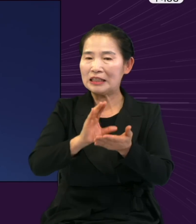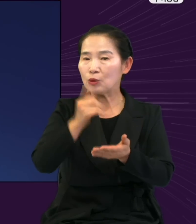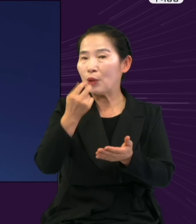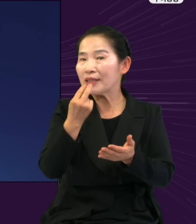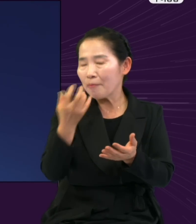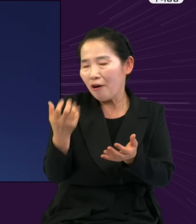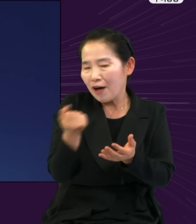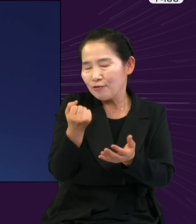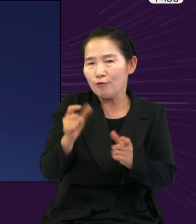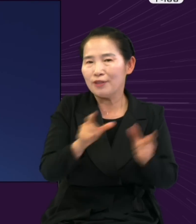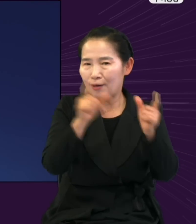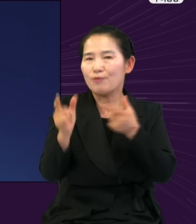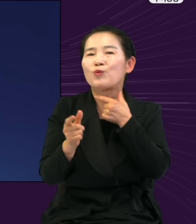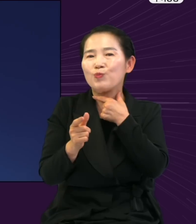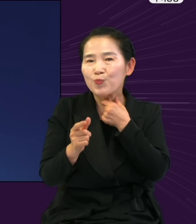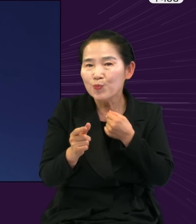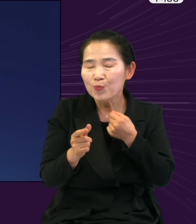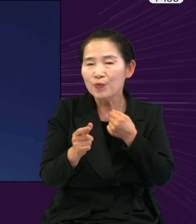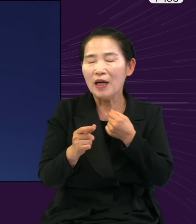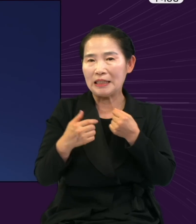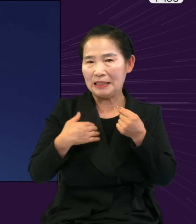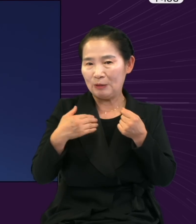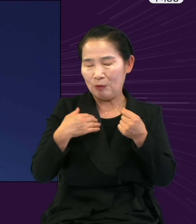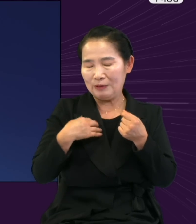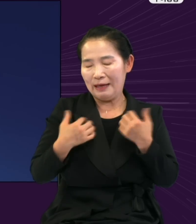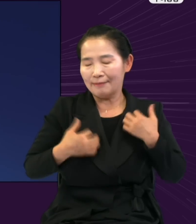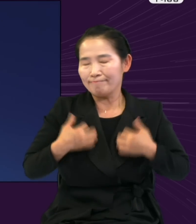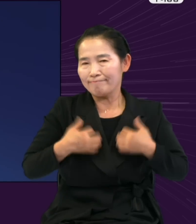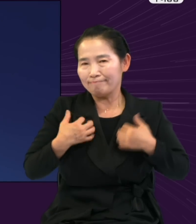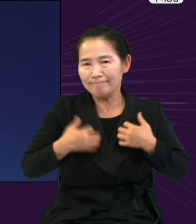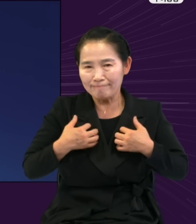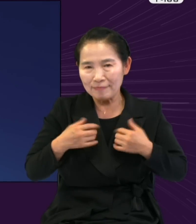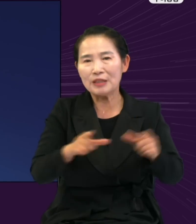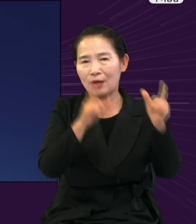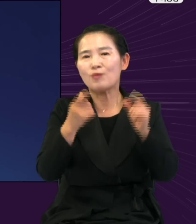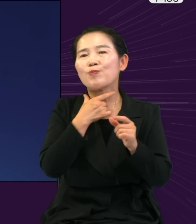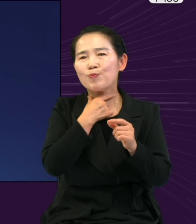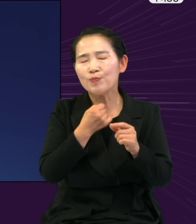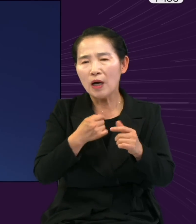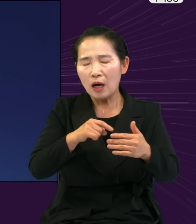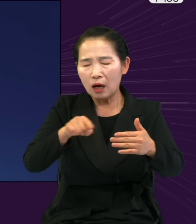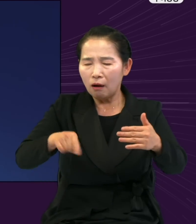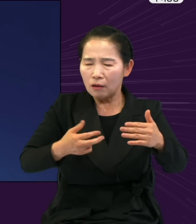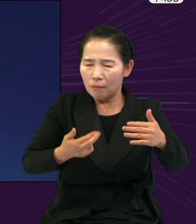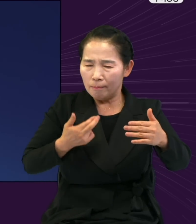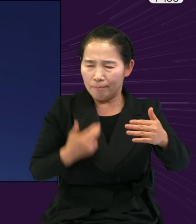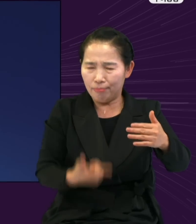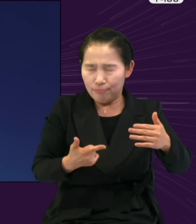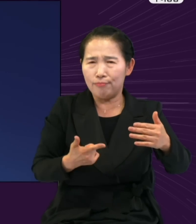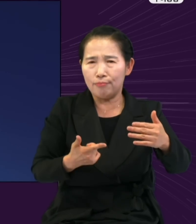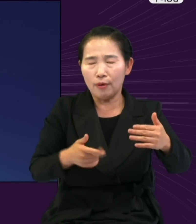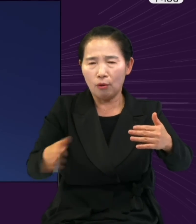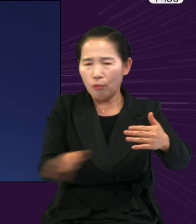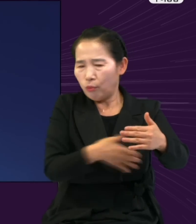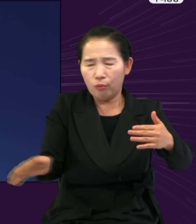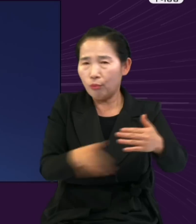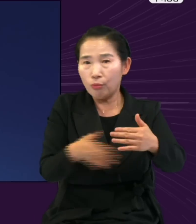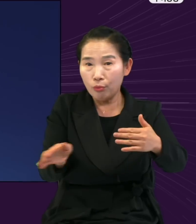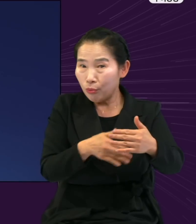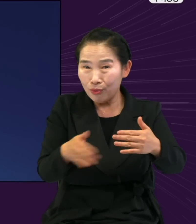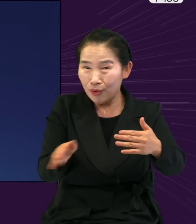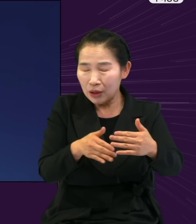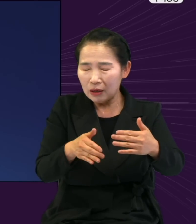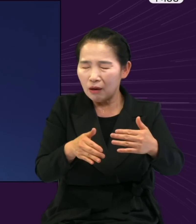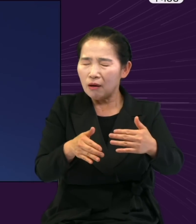그것이 즐거워졌으면 좋겠다. 내 안에 여전히 비어있는 이 공간에 누군가 찾아와서 내 반쪽이